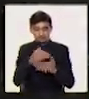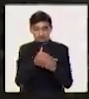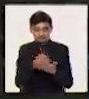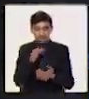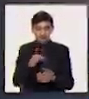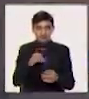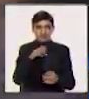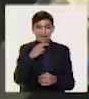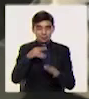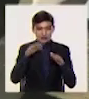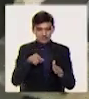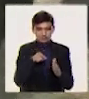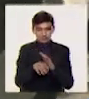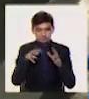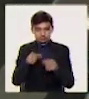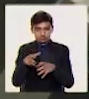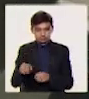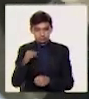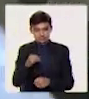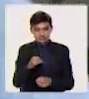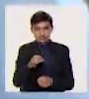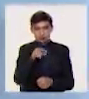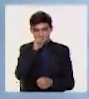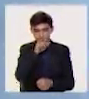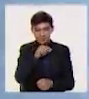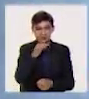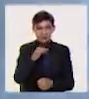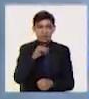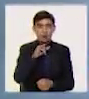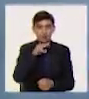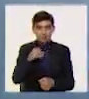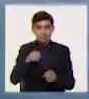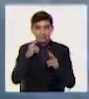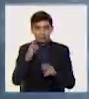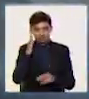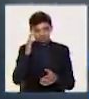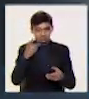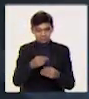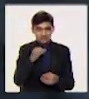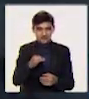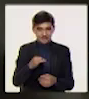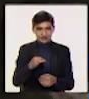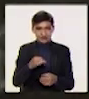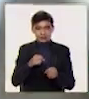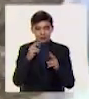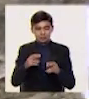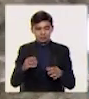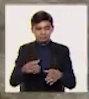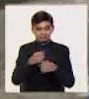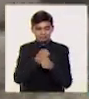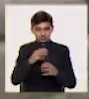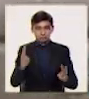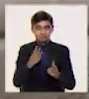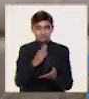қорадағы құстарды кезек-кезек ұстап әкетіп жатыр. Тауық, үйрек және қаздарды екпенмен ұйықтатып, қапқа салып, жылжымалы крематорияда өртейді. Ал тұрғындар